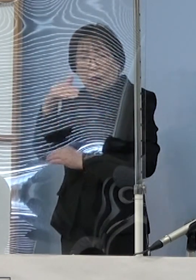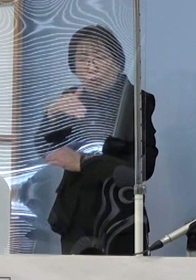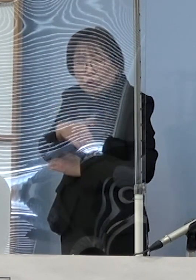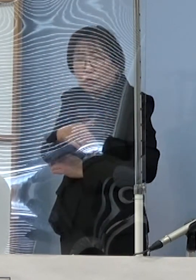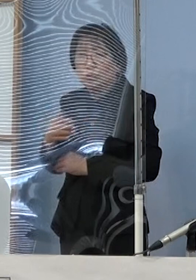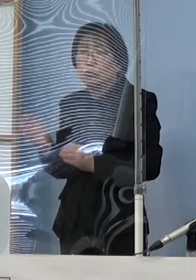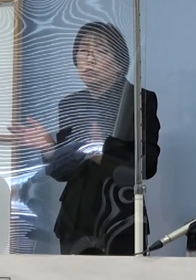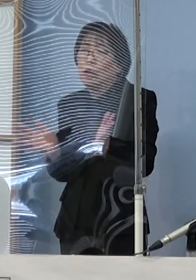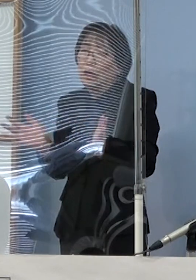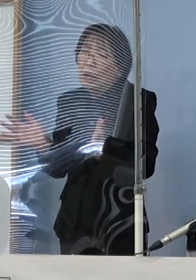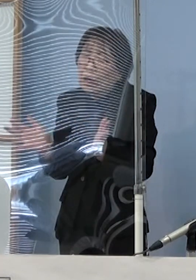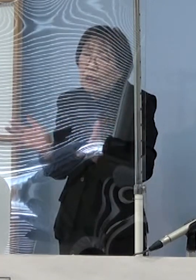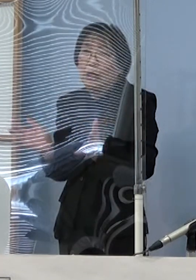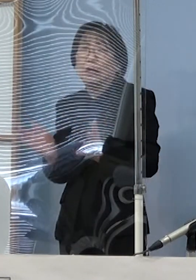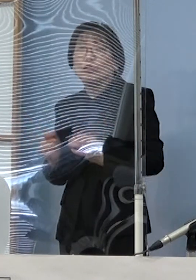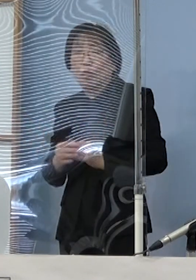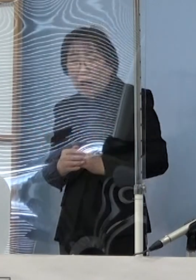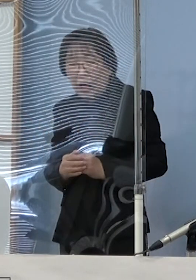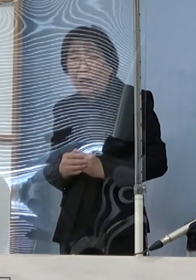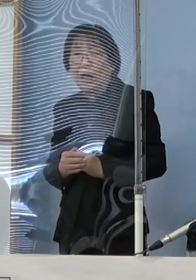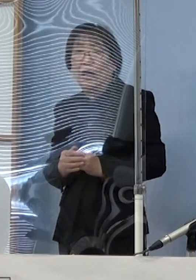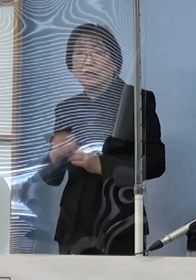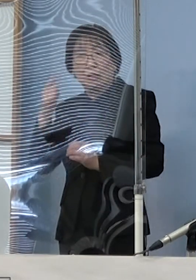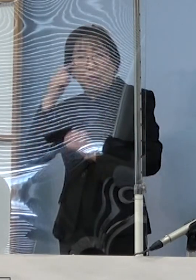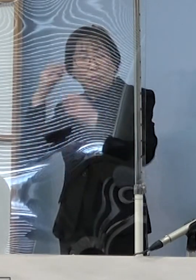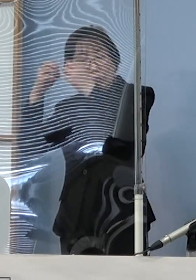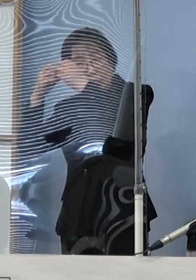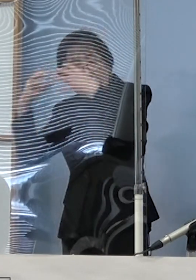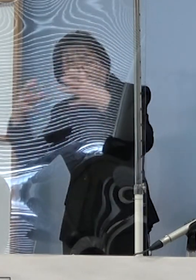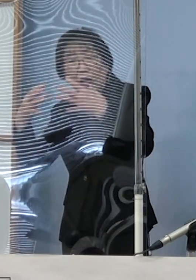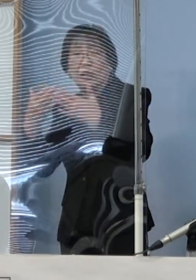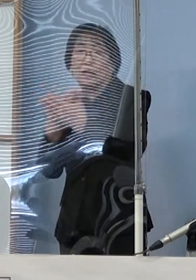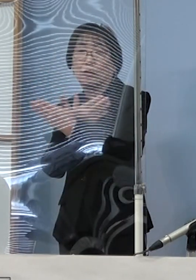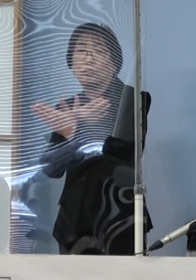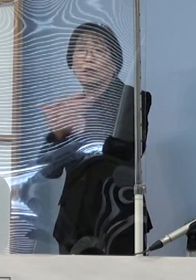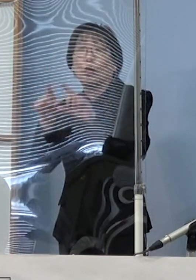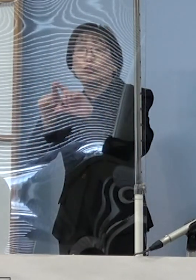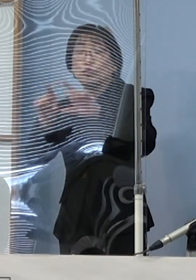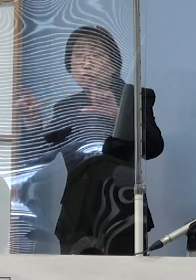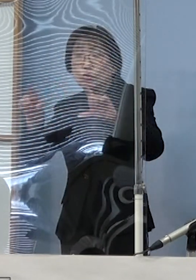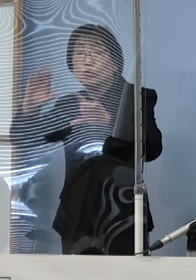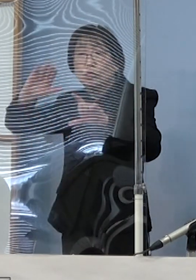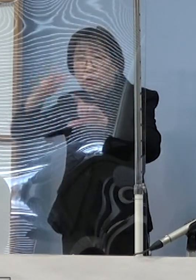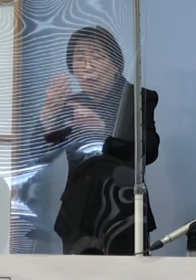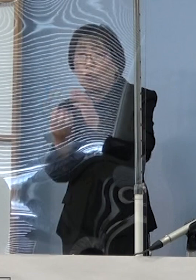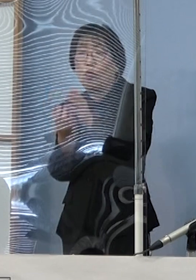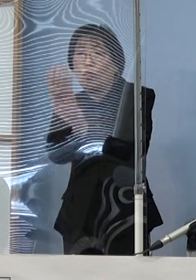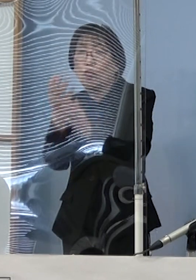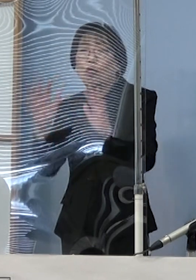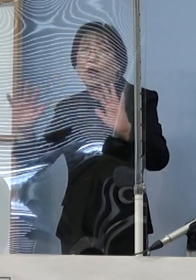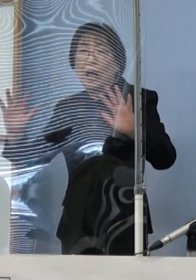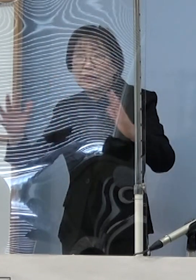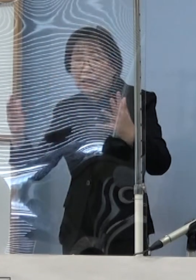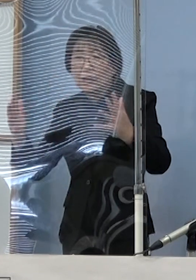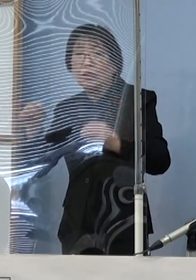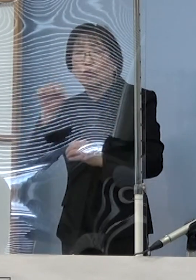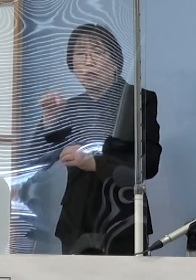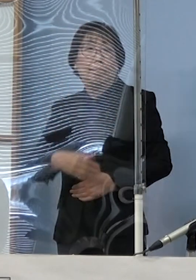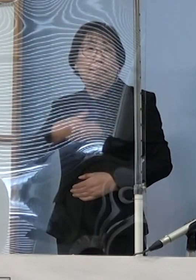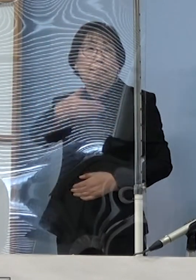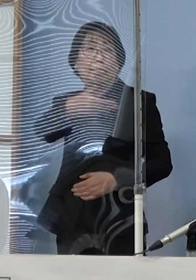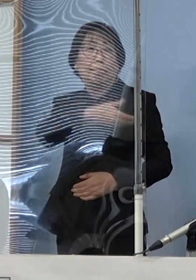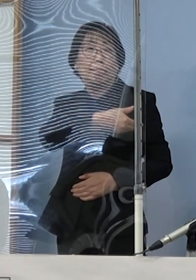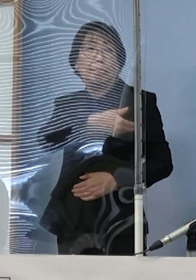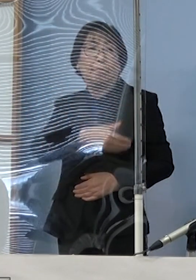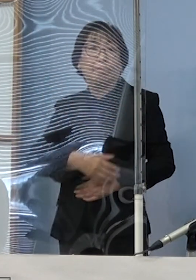この後もうなんだよなんてね、なる。その3つが起こらないということは、これはできです。